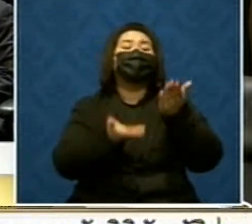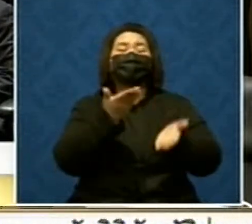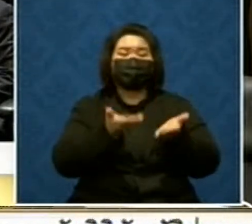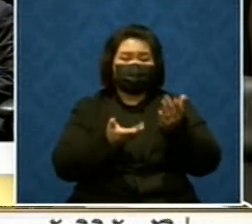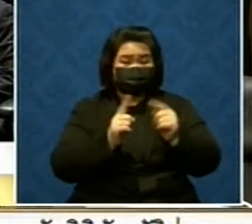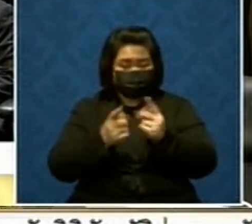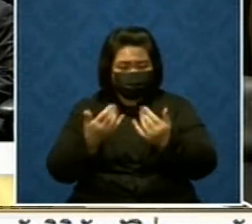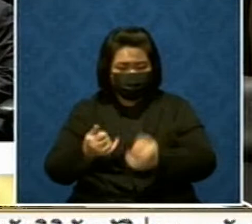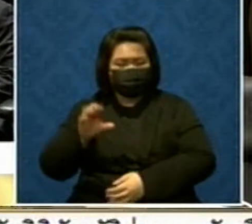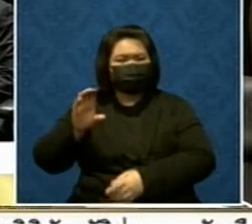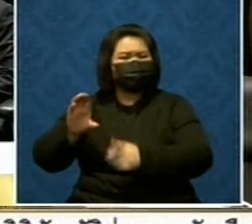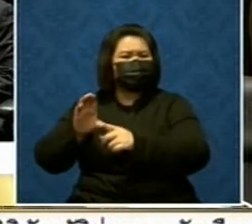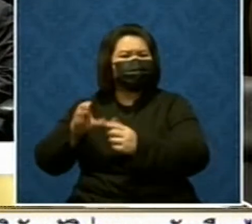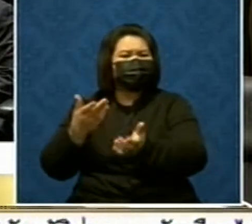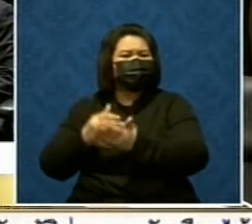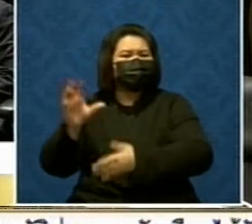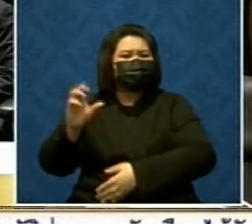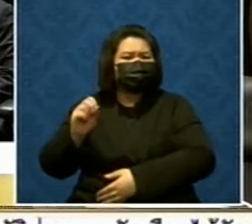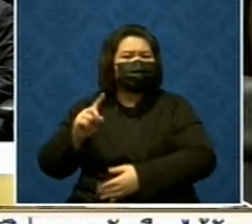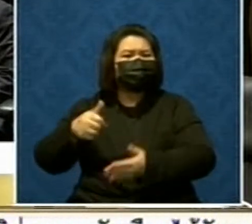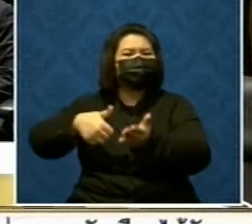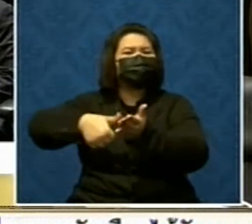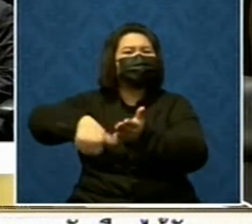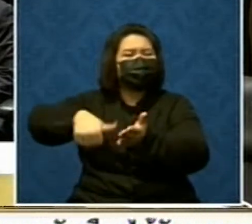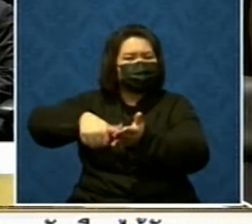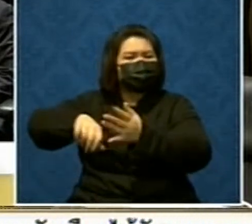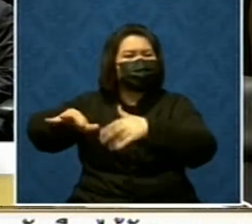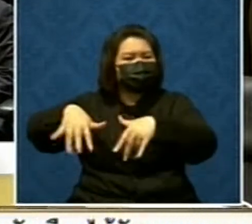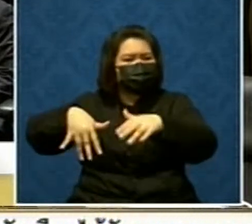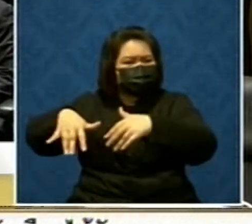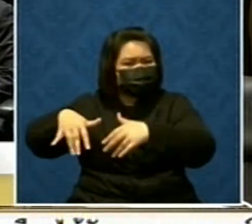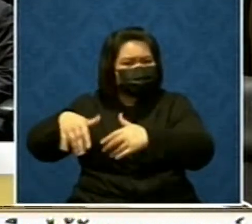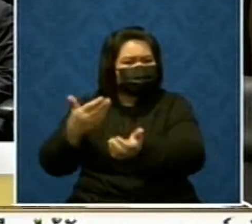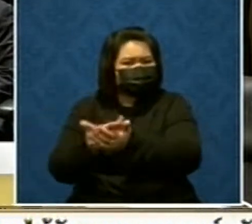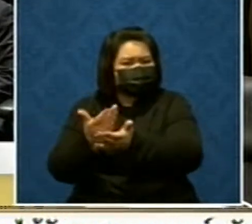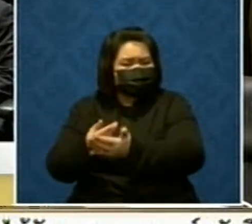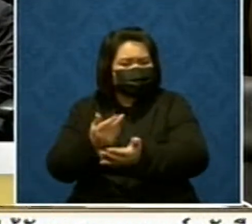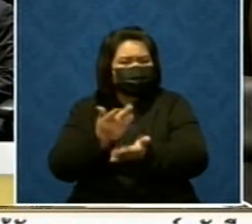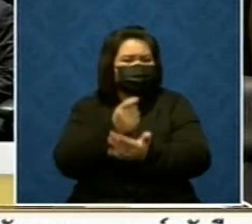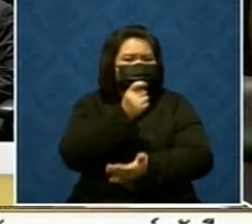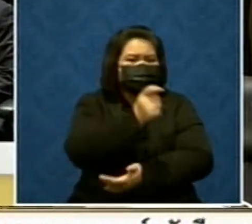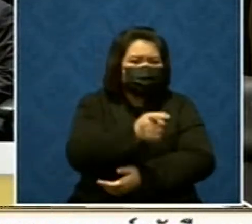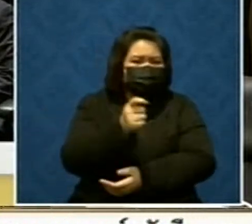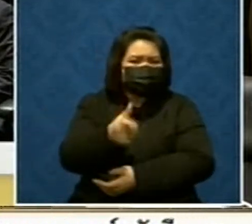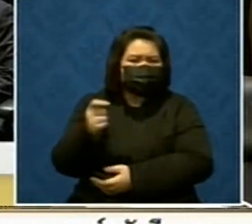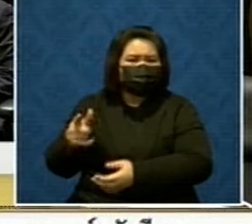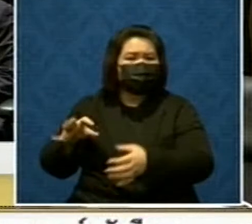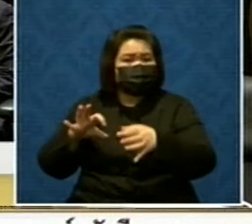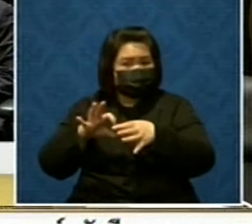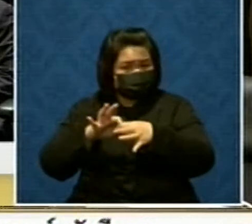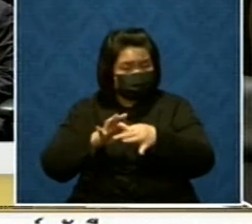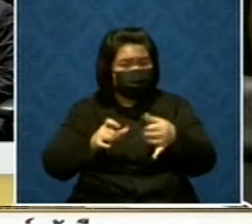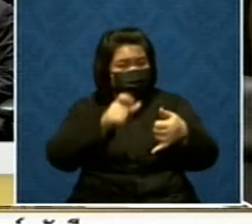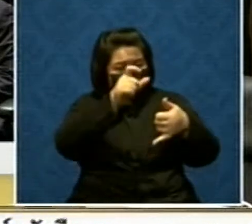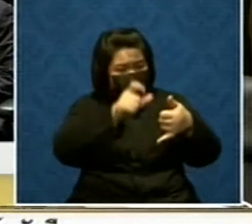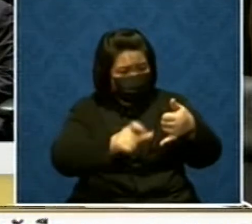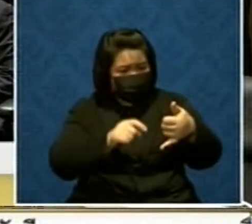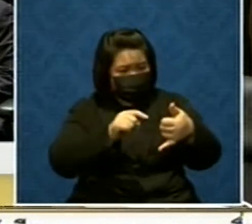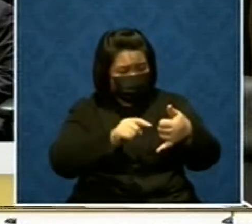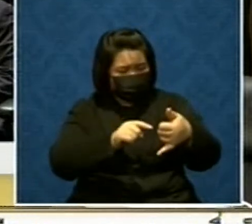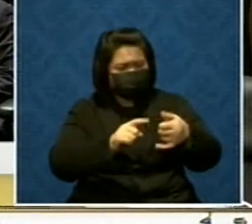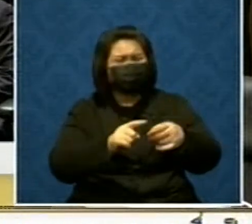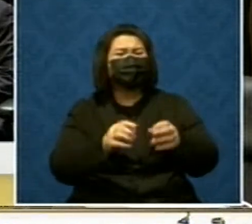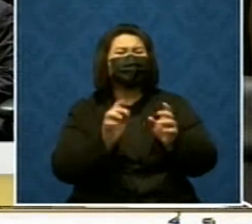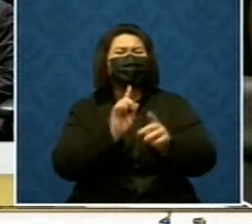นี่มันเงินภาษีพี่น้องประชาชนที่เอาไปใช้ในสิ่งที่สร้างให้คนแวดล้อมตัวเ